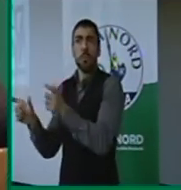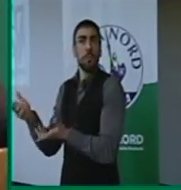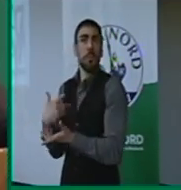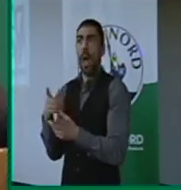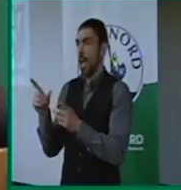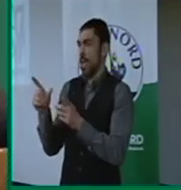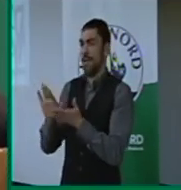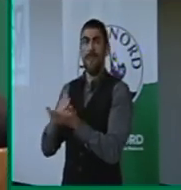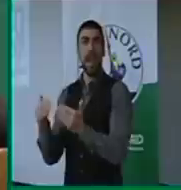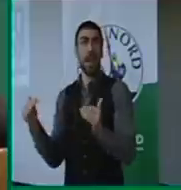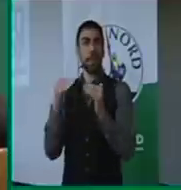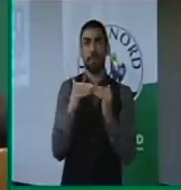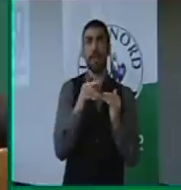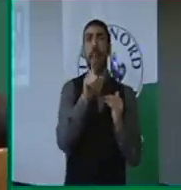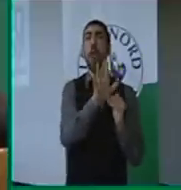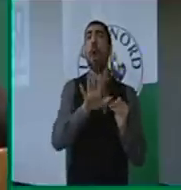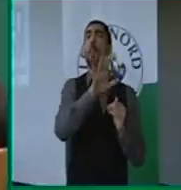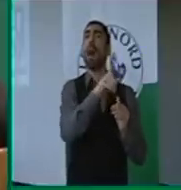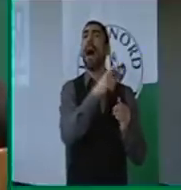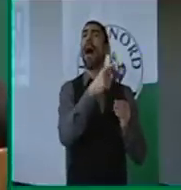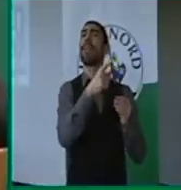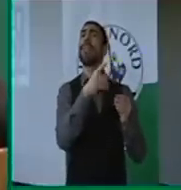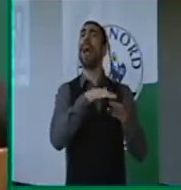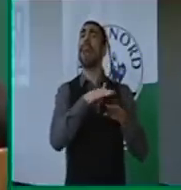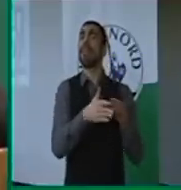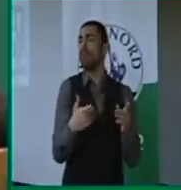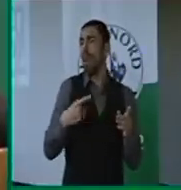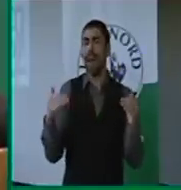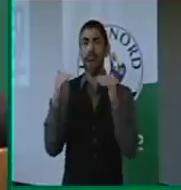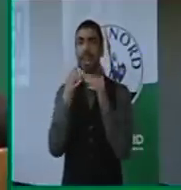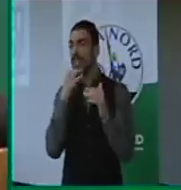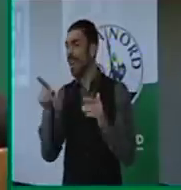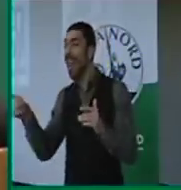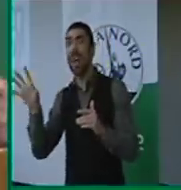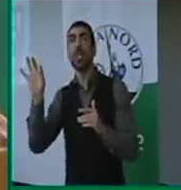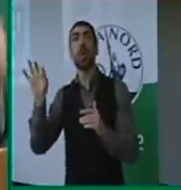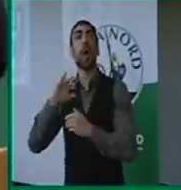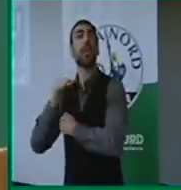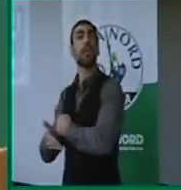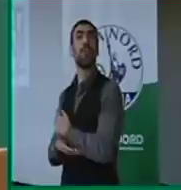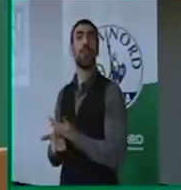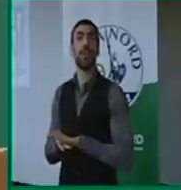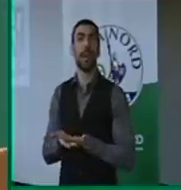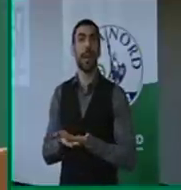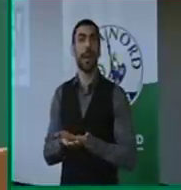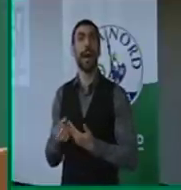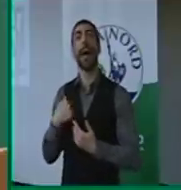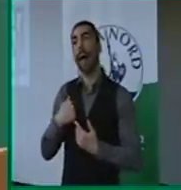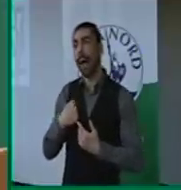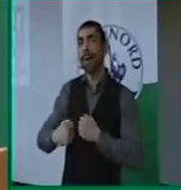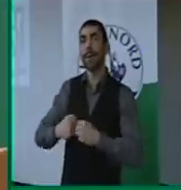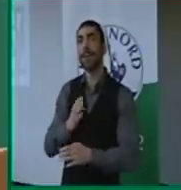bello come quello fatto fatto da Lombardi costa 50 scudi per me quindi andrà a